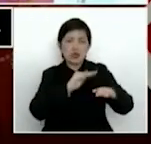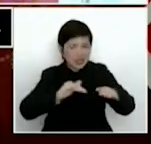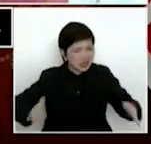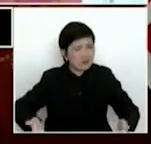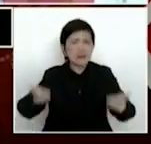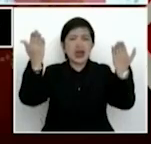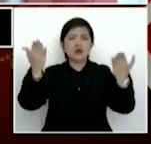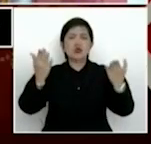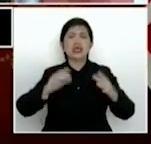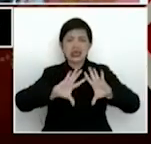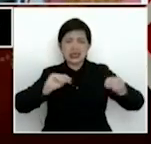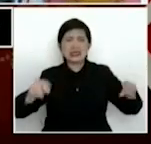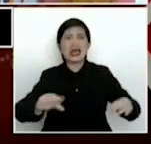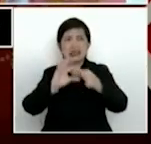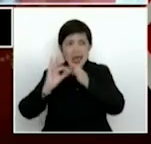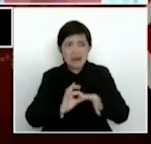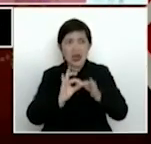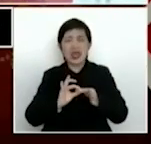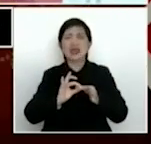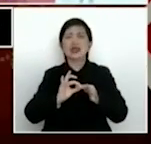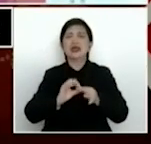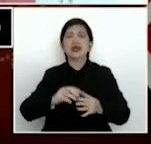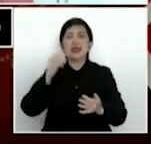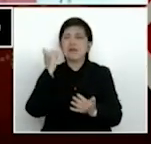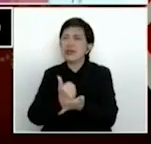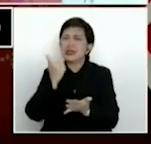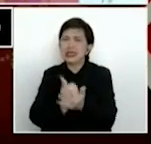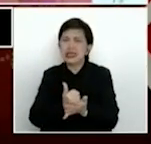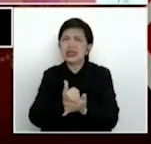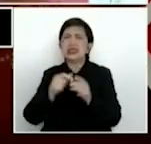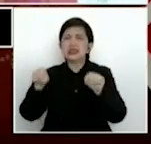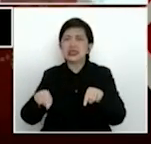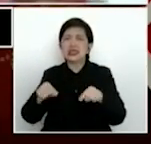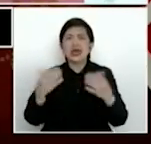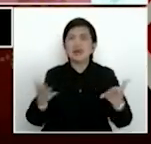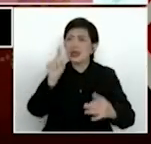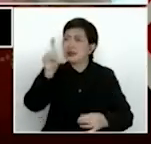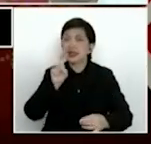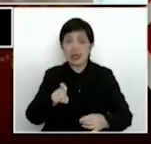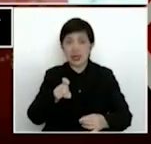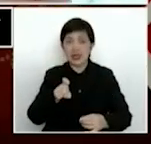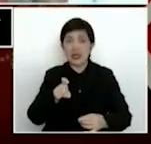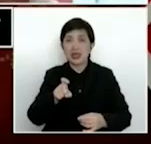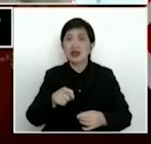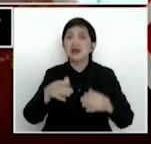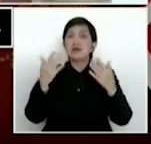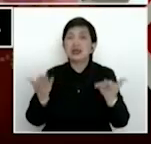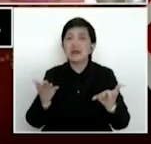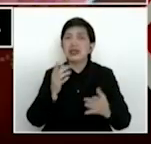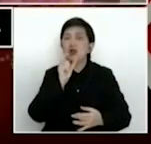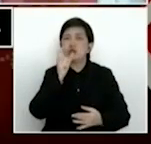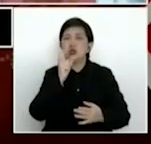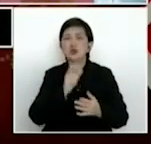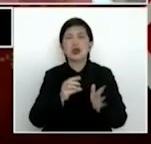di sanalah kegotong-royongan juga diciptakan dan yang paling penting apa yang menjadi pertanyaan di bawah bagaimana untuk urusan